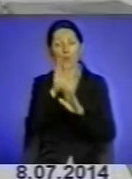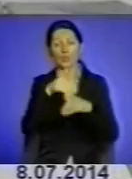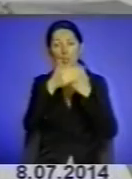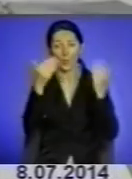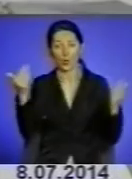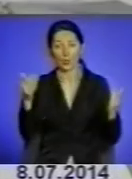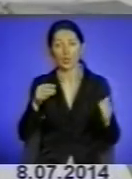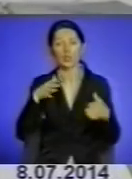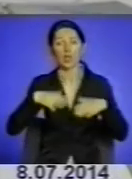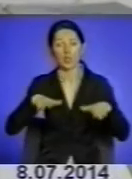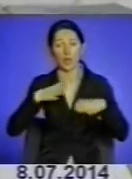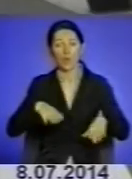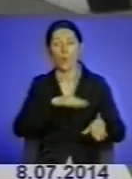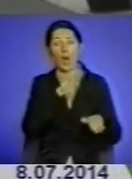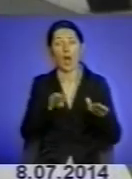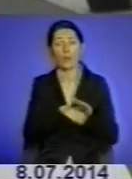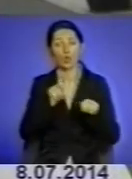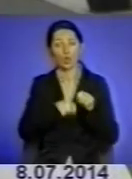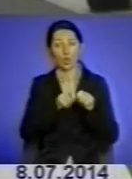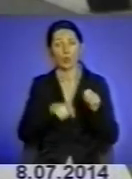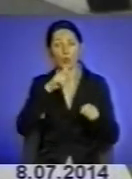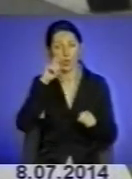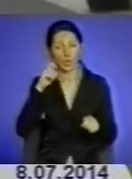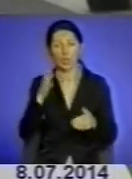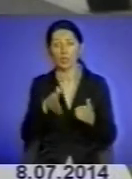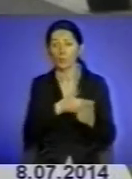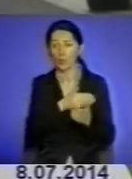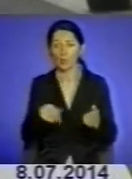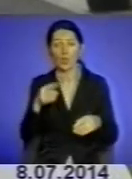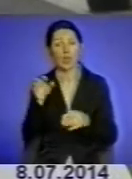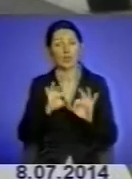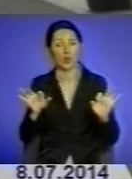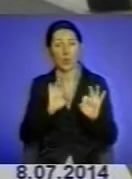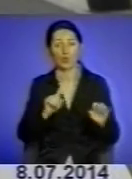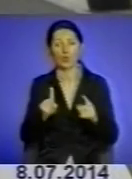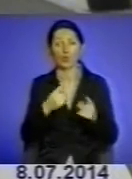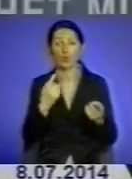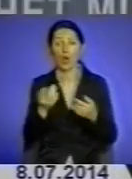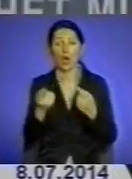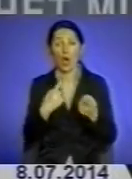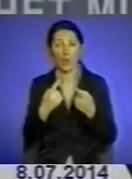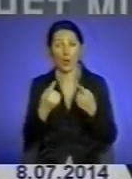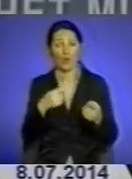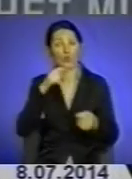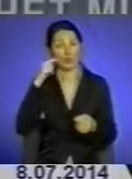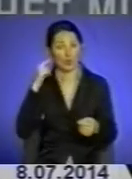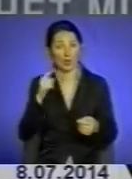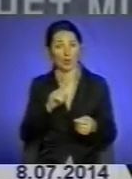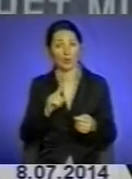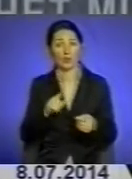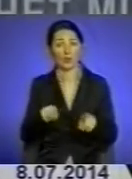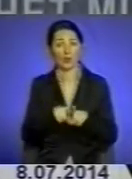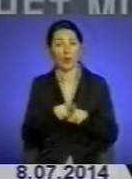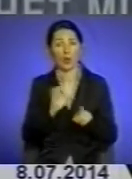контролем України і спростувала інформацію про перемовини з Росією щодо перегляду такого статусу. Сьогодні отримали ми лист